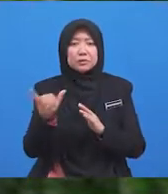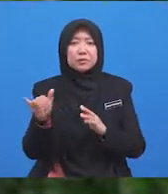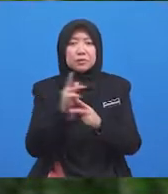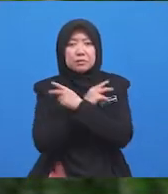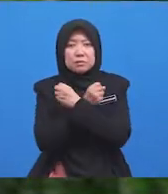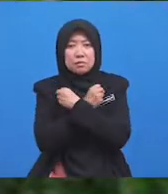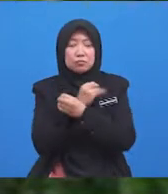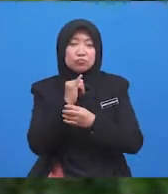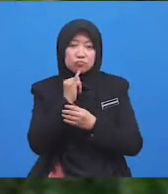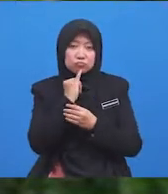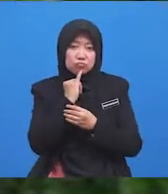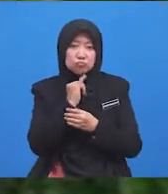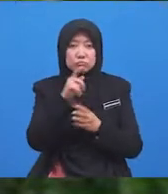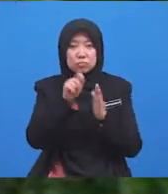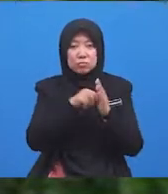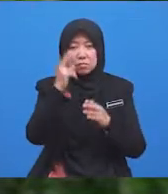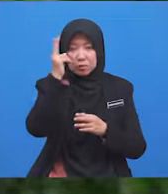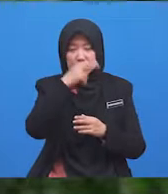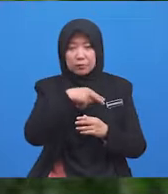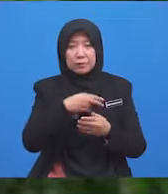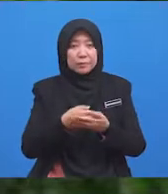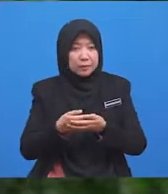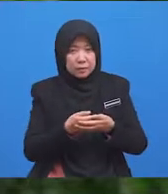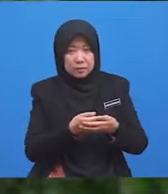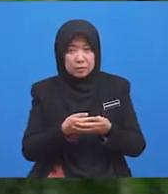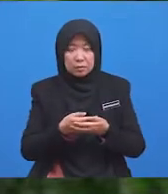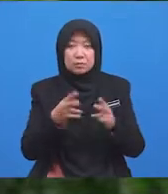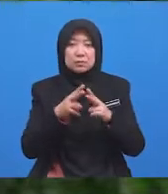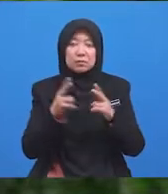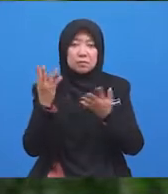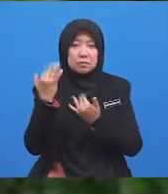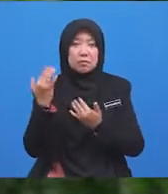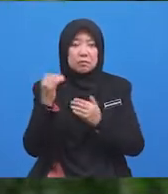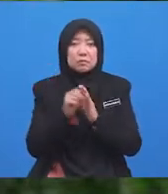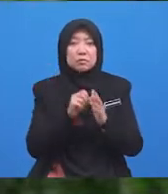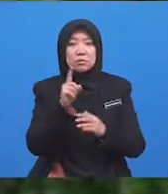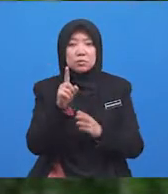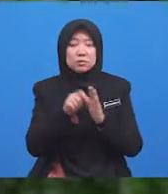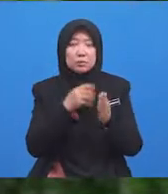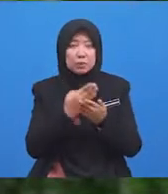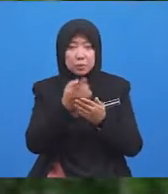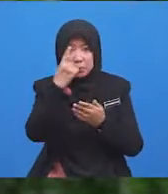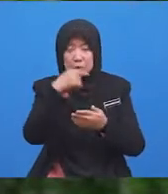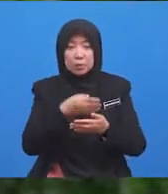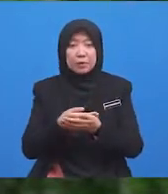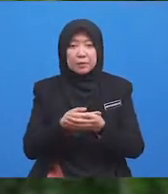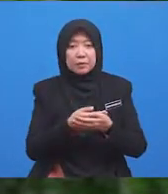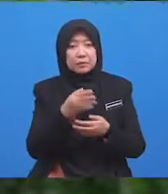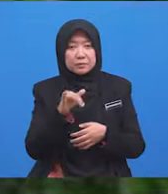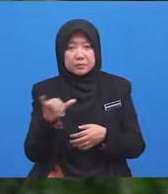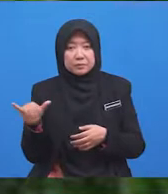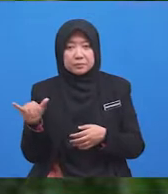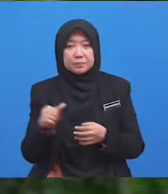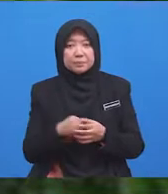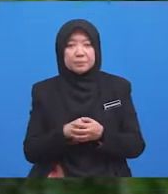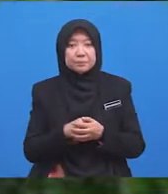sayang seorang ibu terhadap anak gadisnya ya terlalu mengharapkan sesuatu yang terbaik untuk anak-anaknya